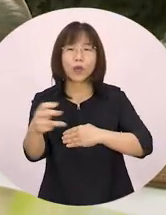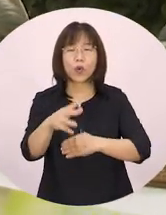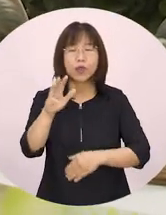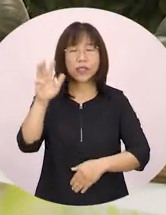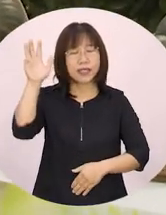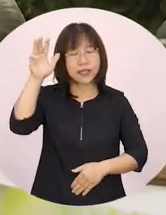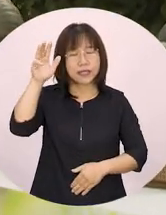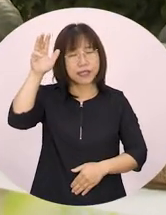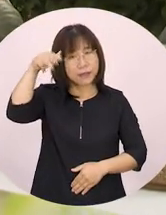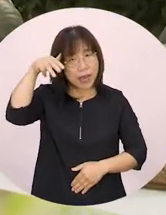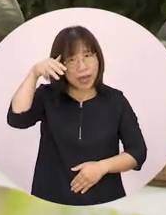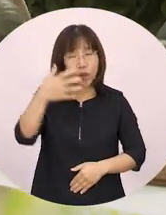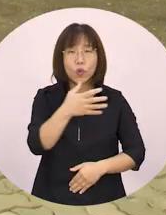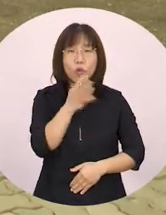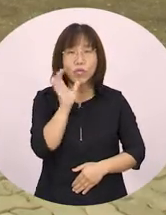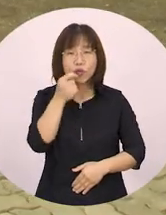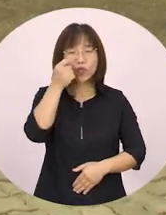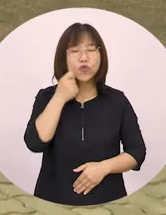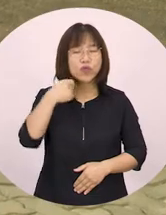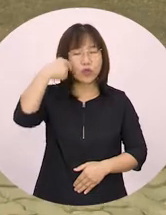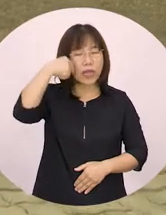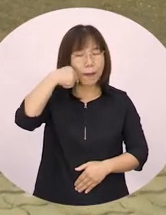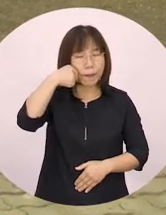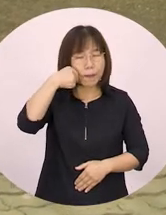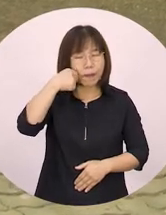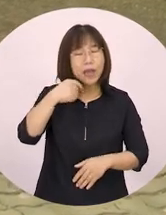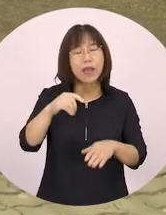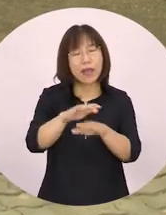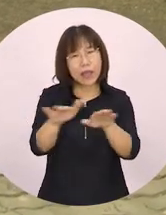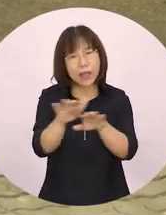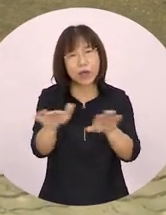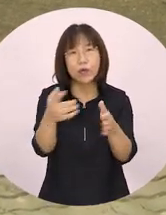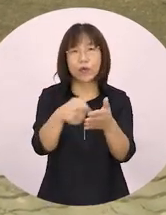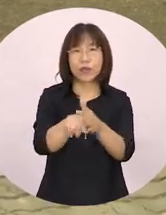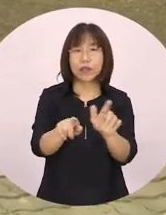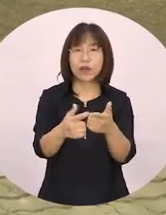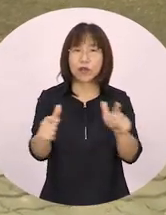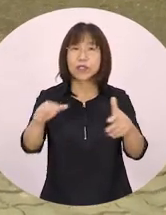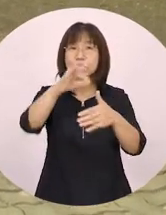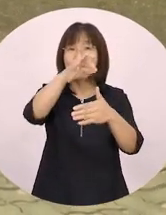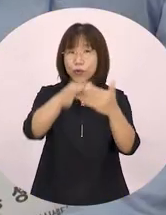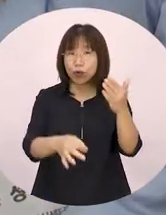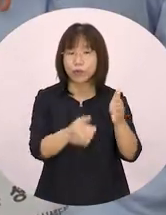치매 어르신들의 우울감 해소와 인지 및 신체 기능 증진을 위한